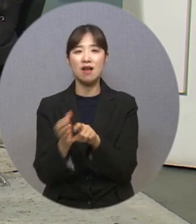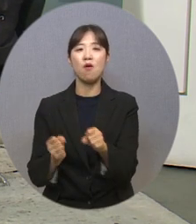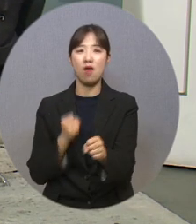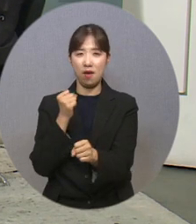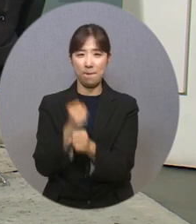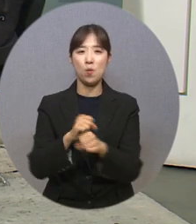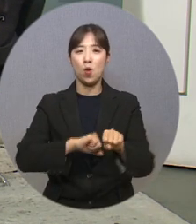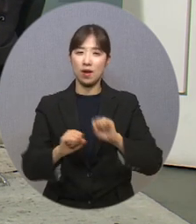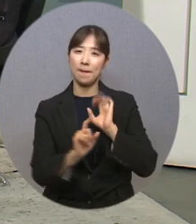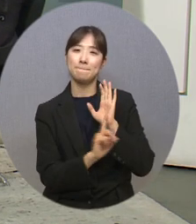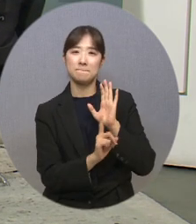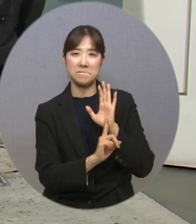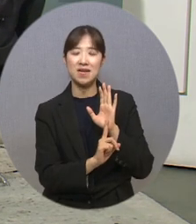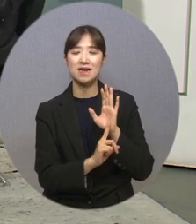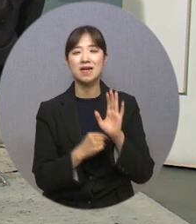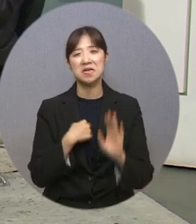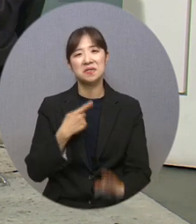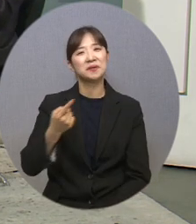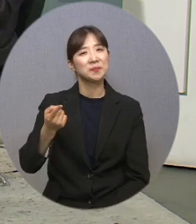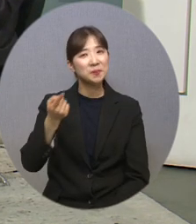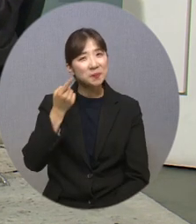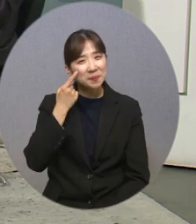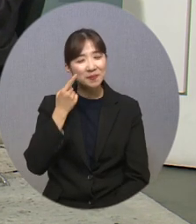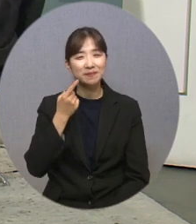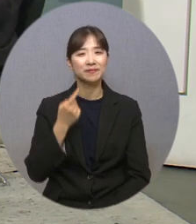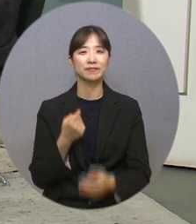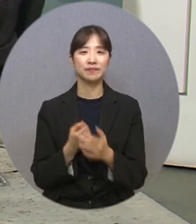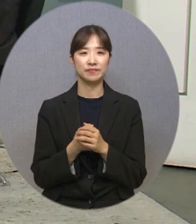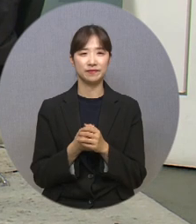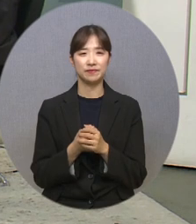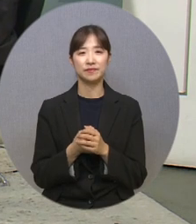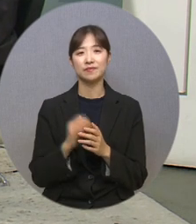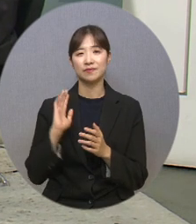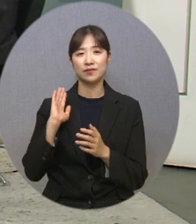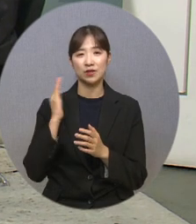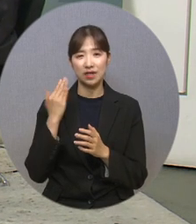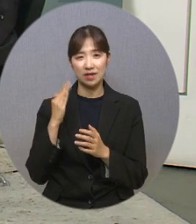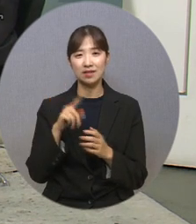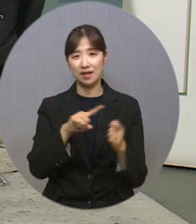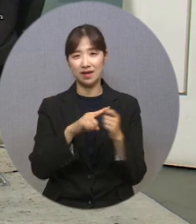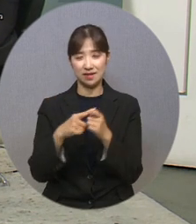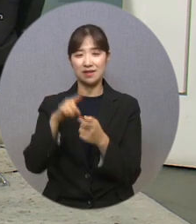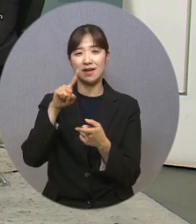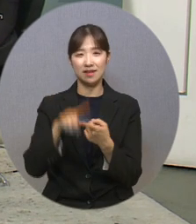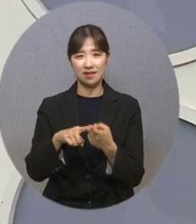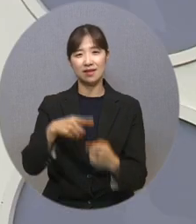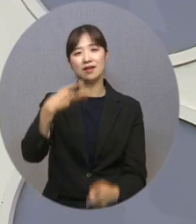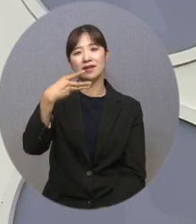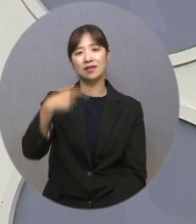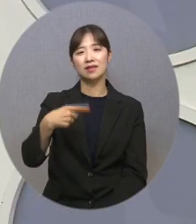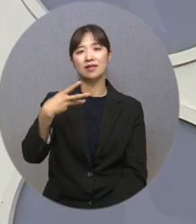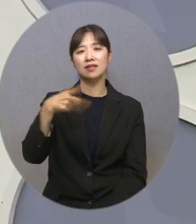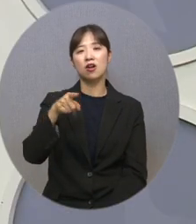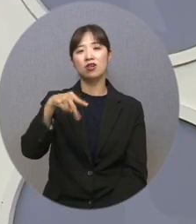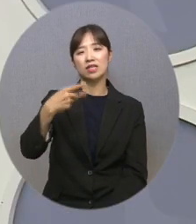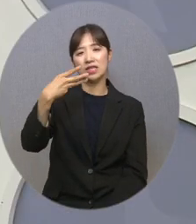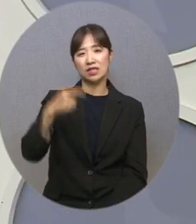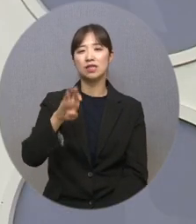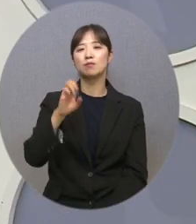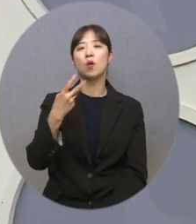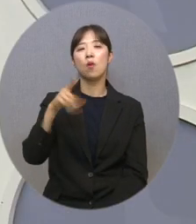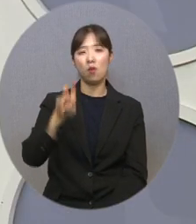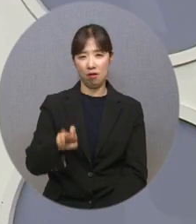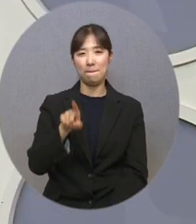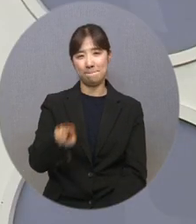신뢰회복 캠페인을 한번 시도를 해봤어요. 그래서 최근에는 글자 그대로 트러스트 포럼 같은